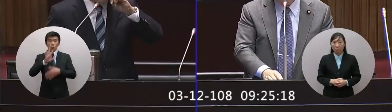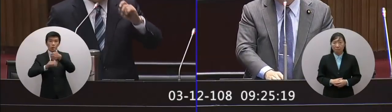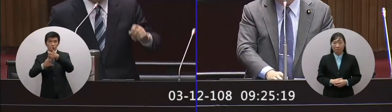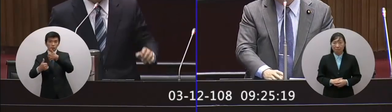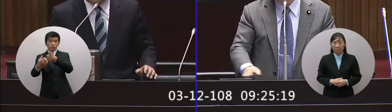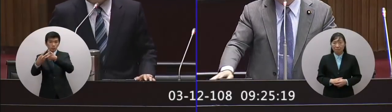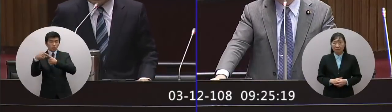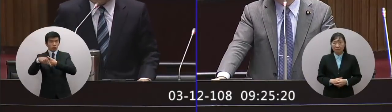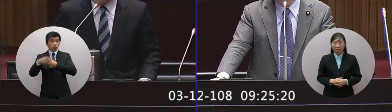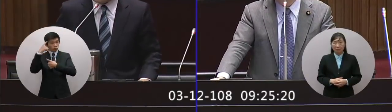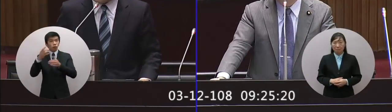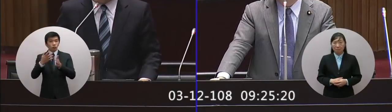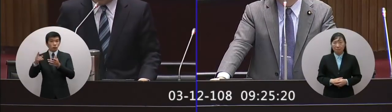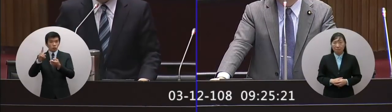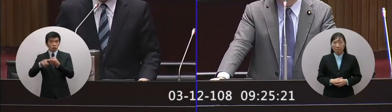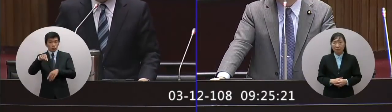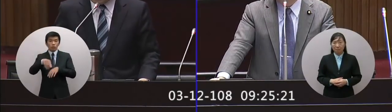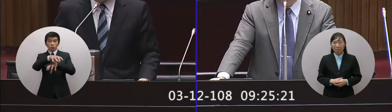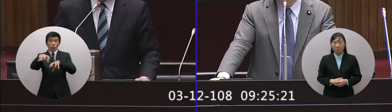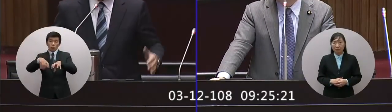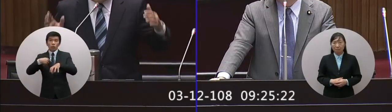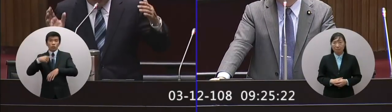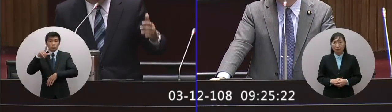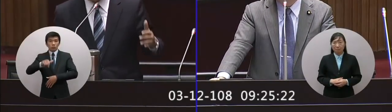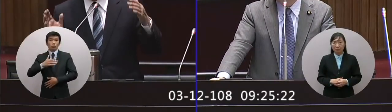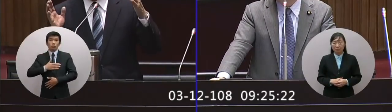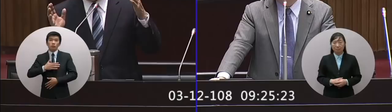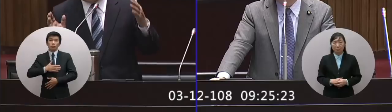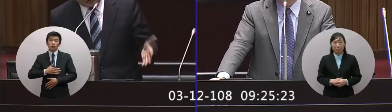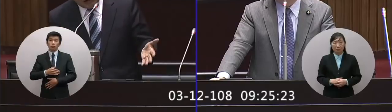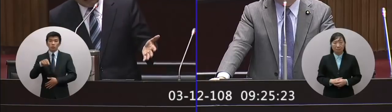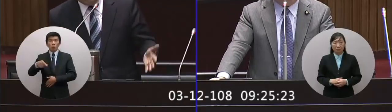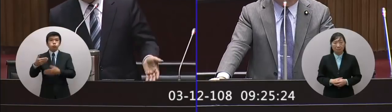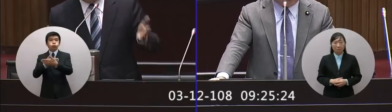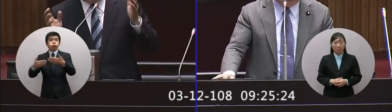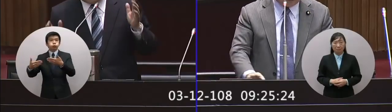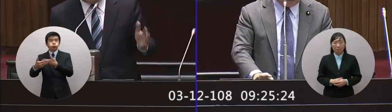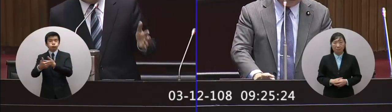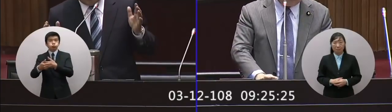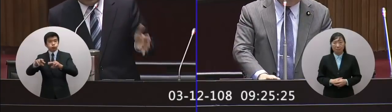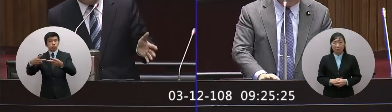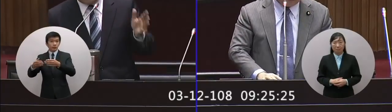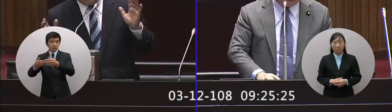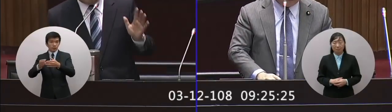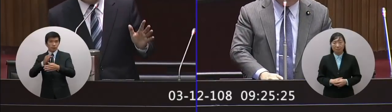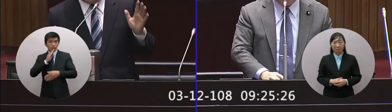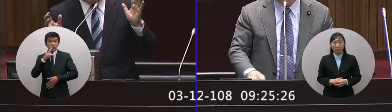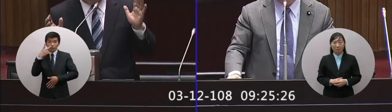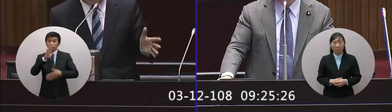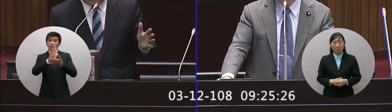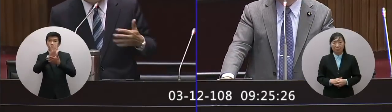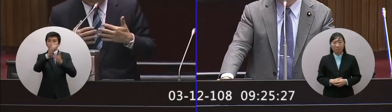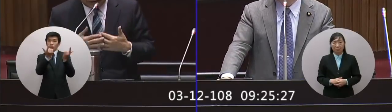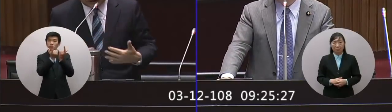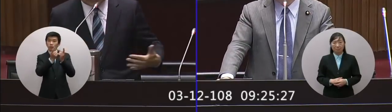这个很有道理，我也很熟悉这个地方，不但交通上有需要，而且对未来台北